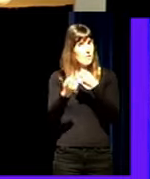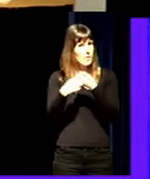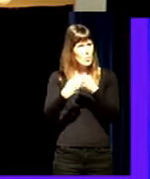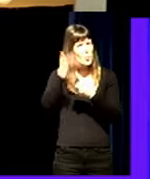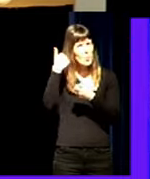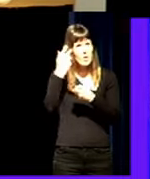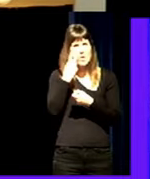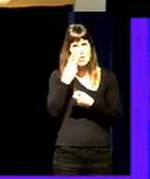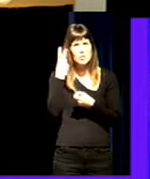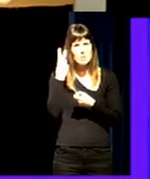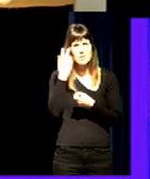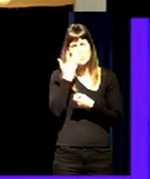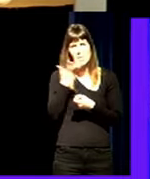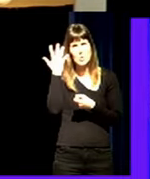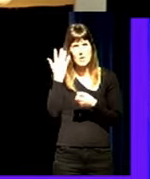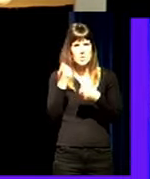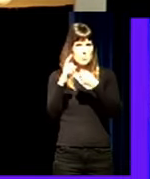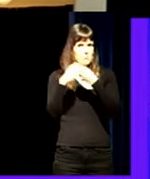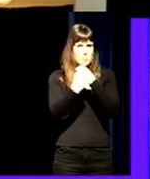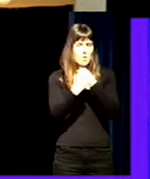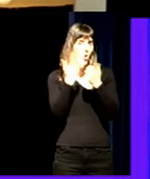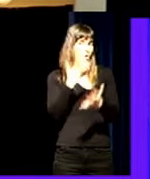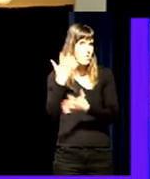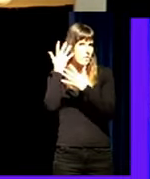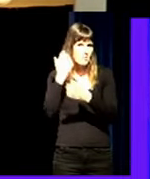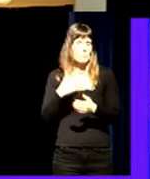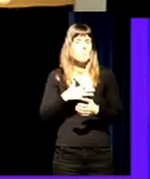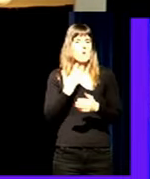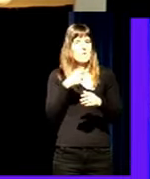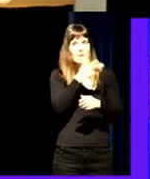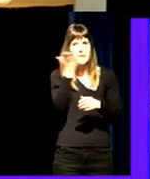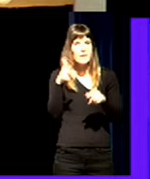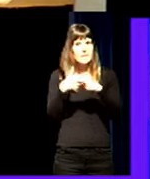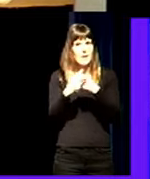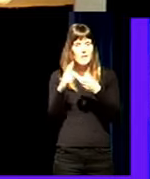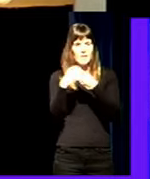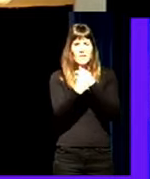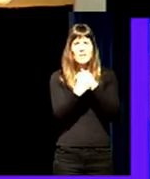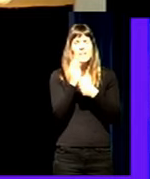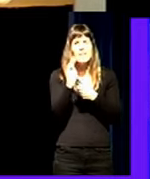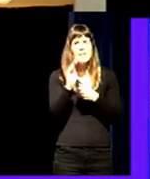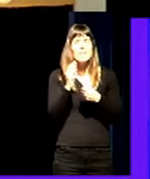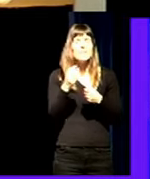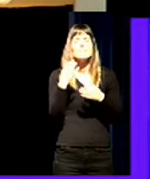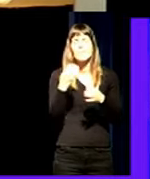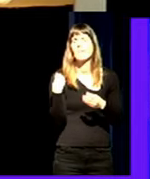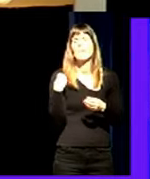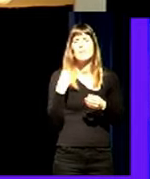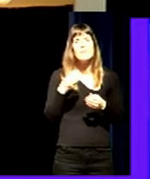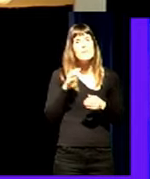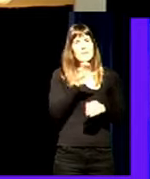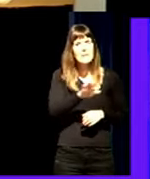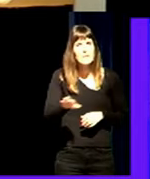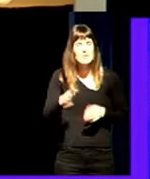dela bost, zakit, amar urte edo. Galdera zen, noiz eman den, zakereko telefona, noiz komenigarria den,